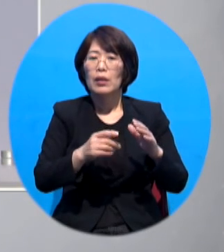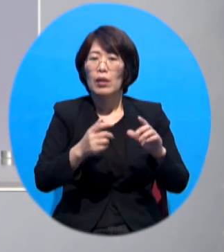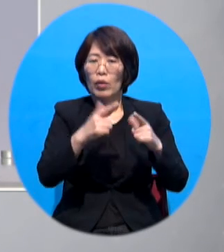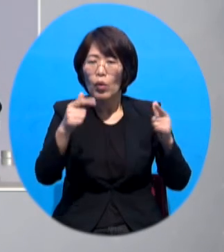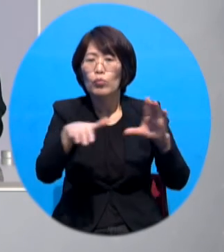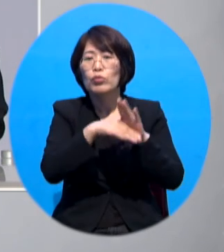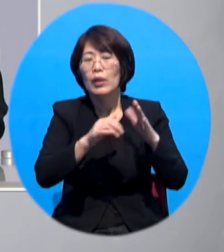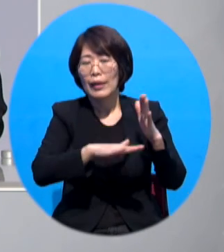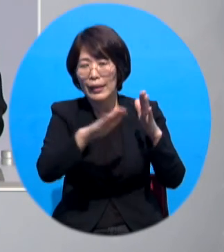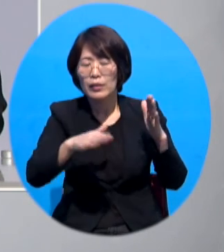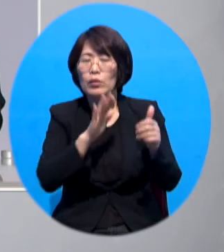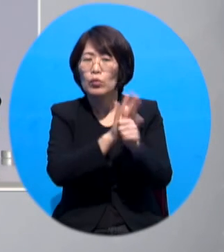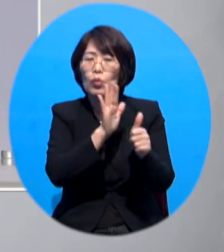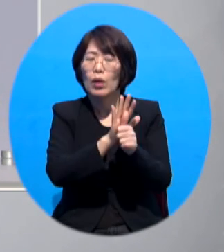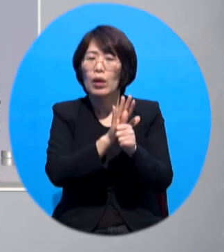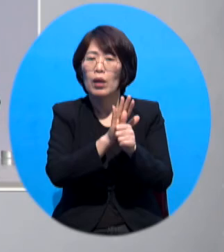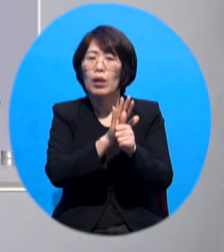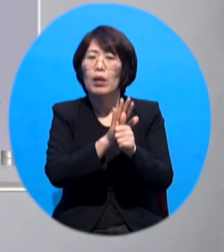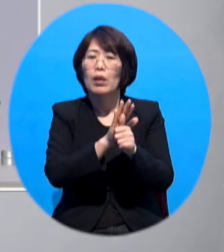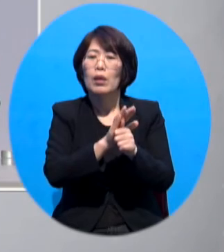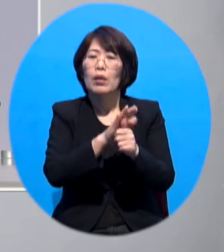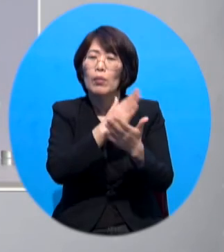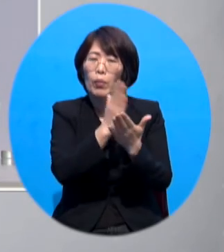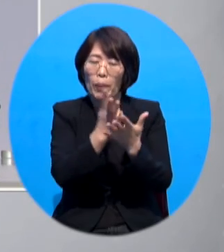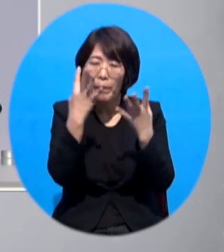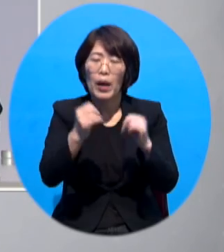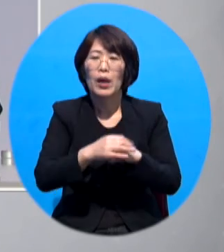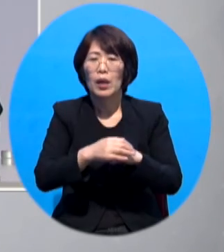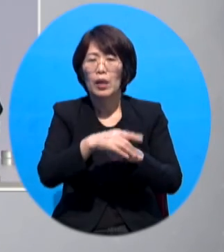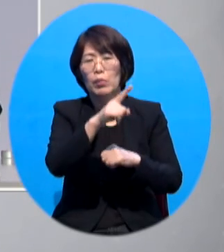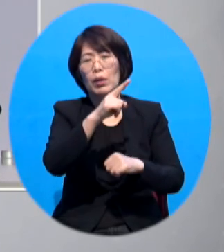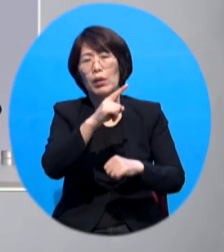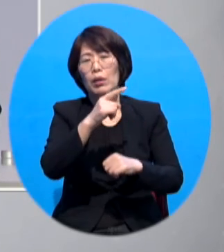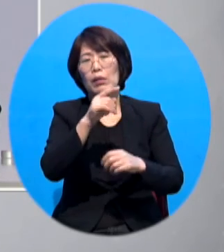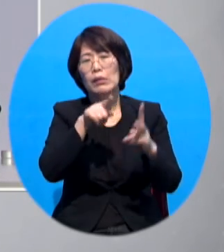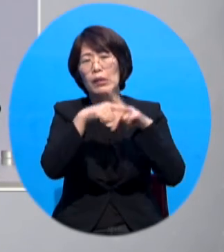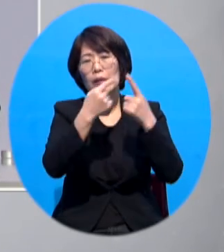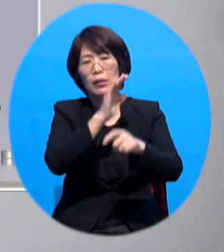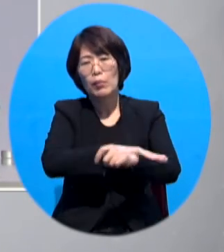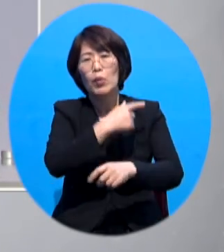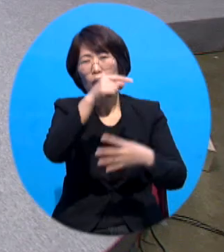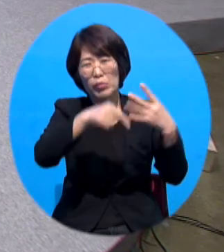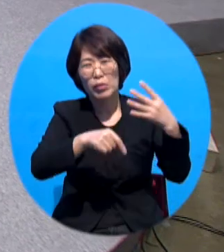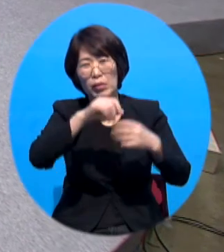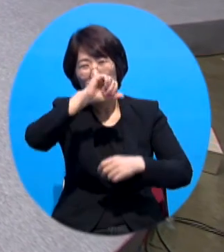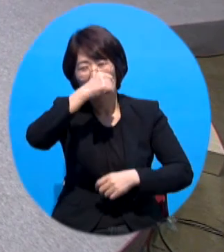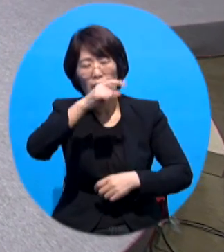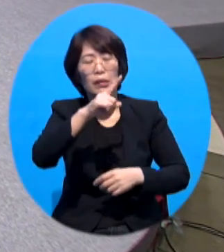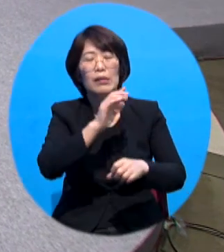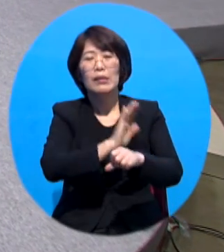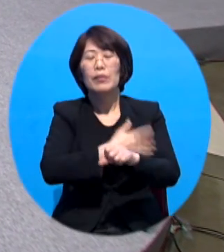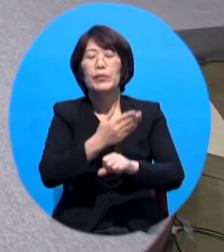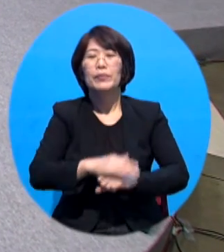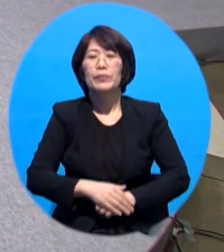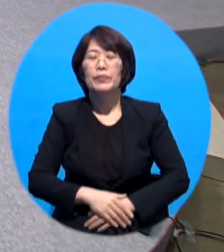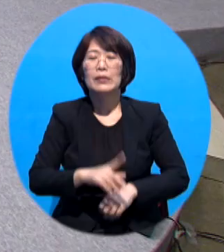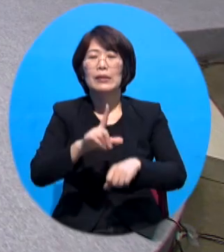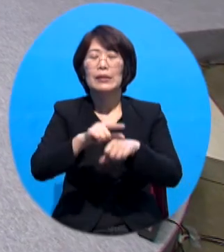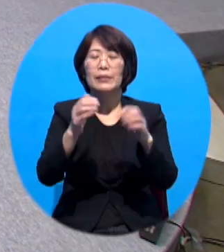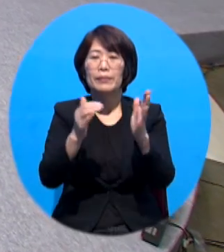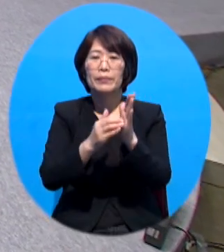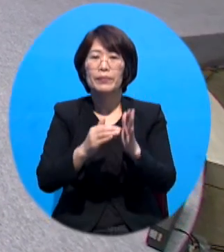있구요 아마 예산을 잘못 아쉬움과 가 되어 11억 은 뭐 프로그램 비를 이렇게 보시고 같은데 다문화 이들은 왜 시간에